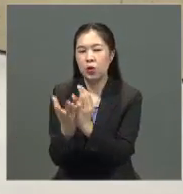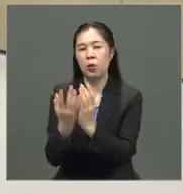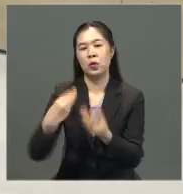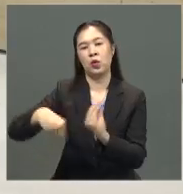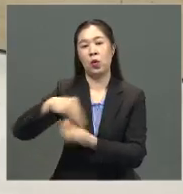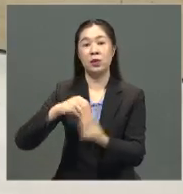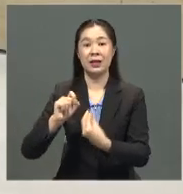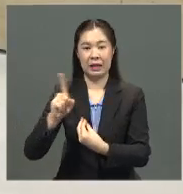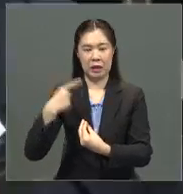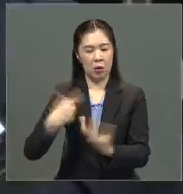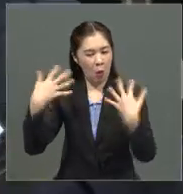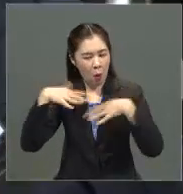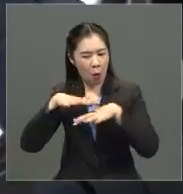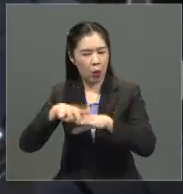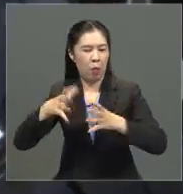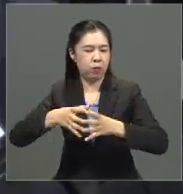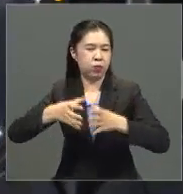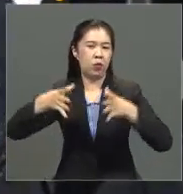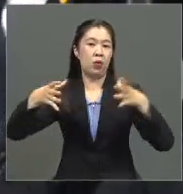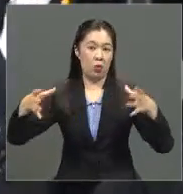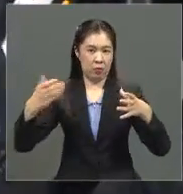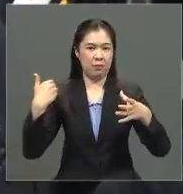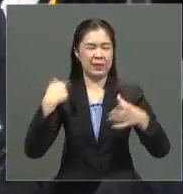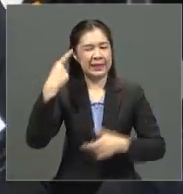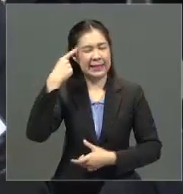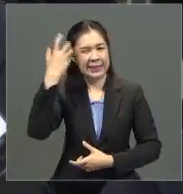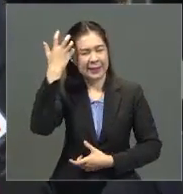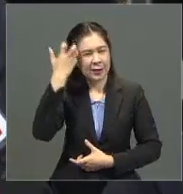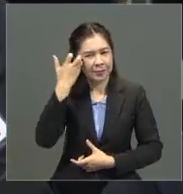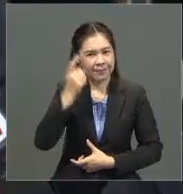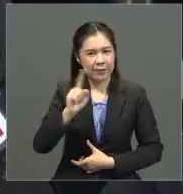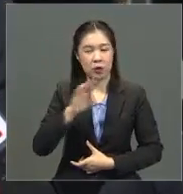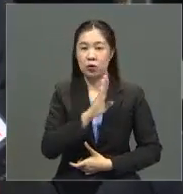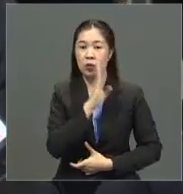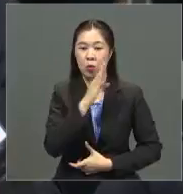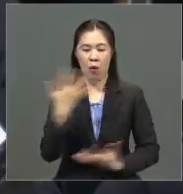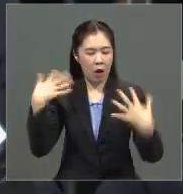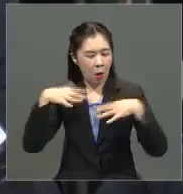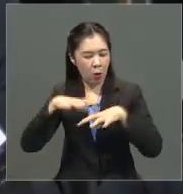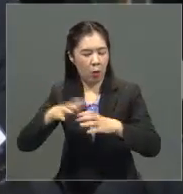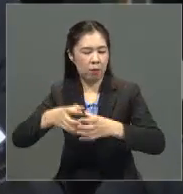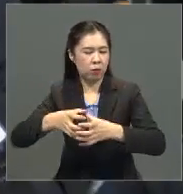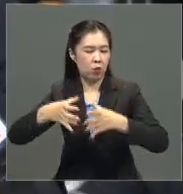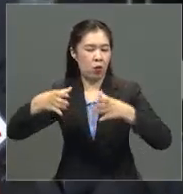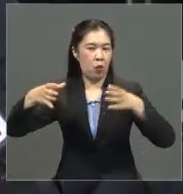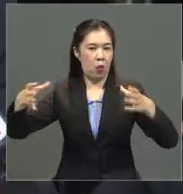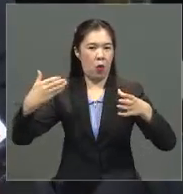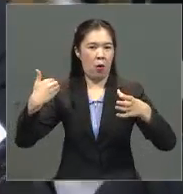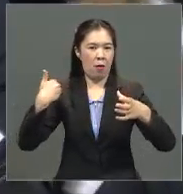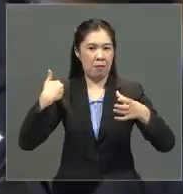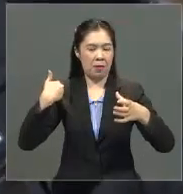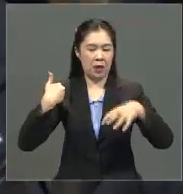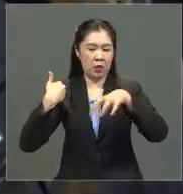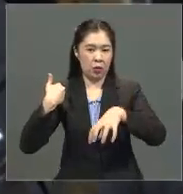ที่จะออกมาร่วมชุมนุมเป็นจำนวนมากจึงต้องบนนะคะว่าถ้ามาร่วมชุมนุมแล้วก็มา